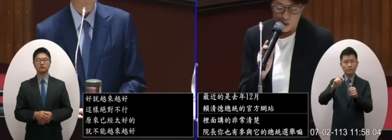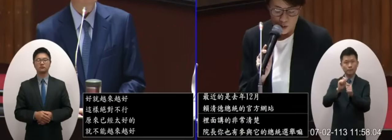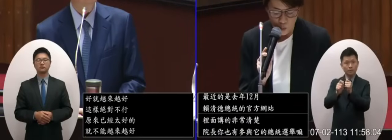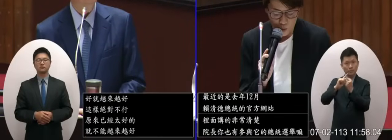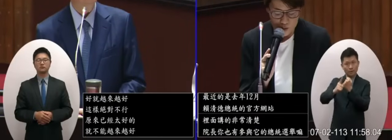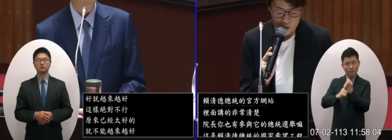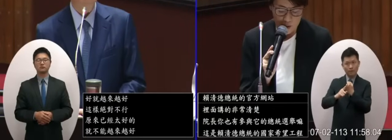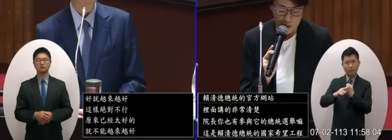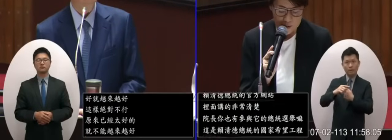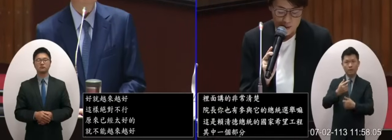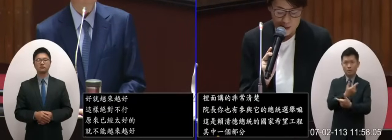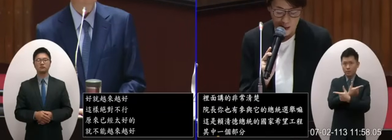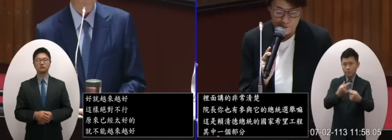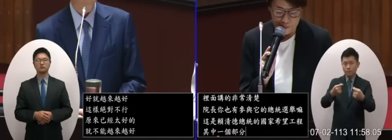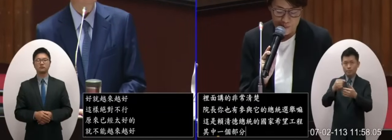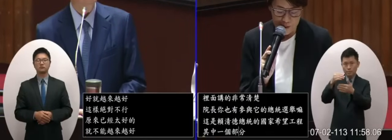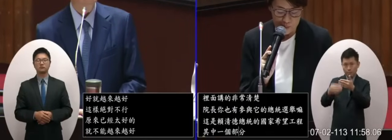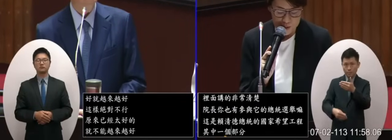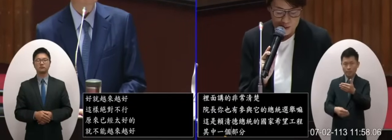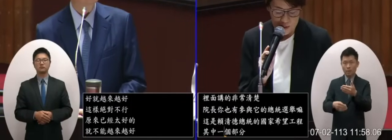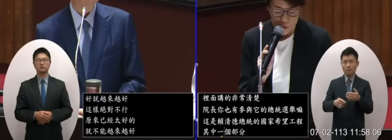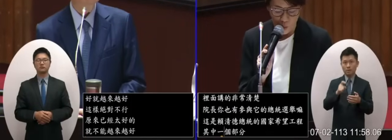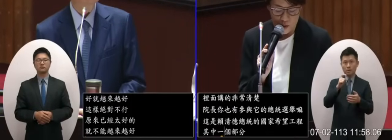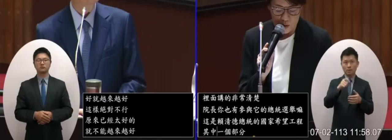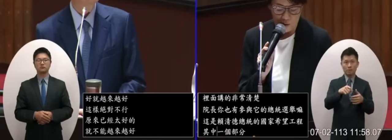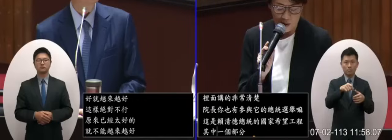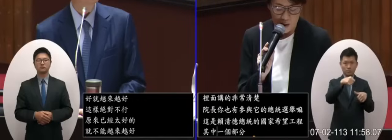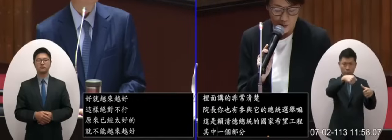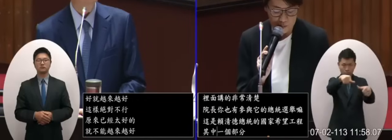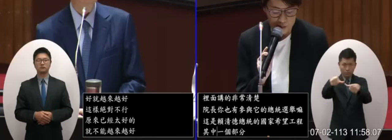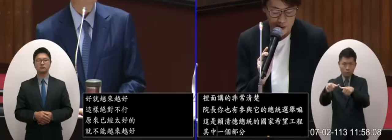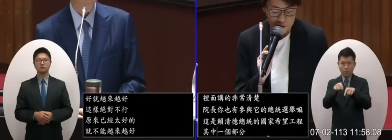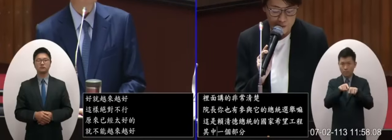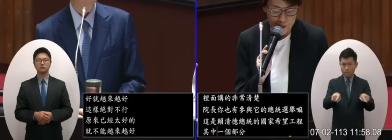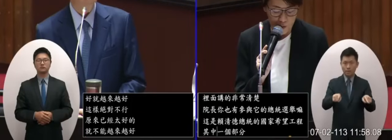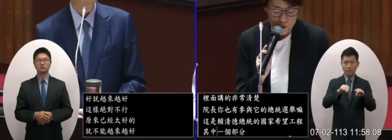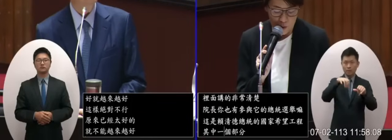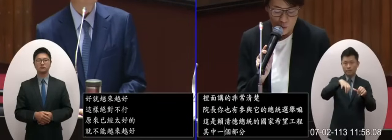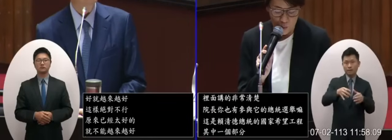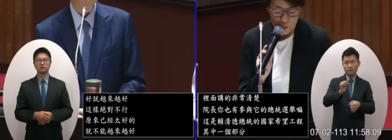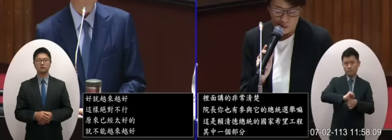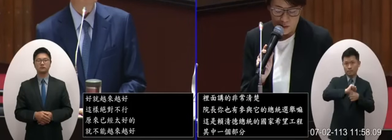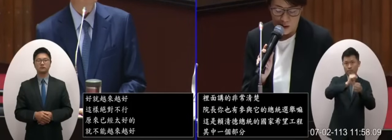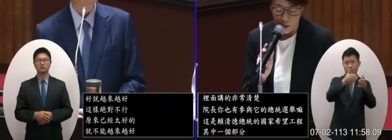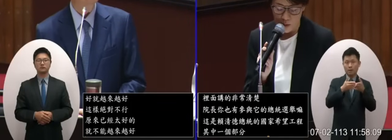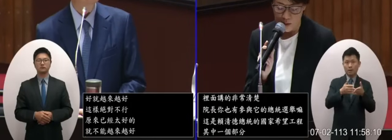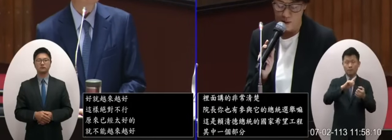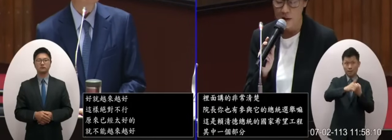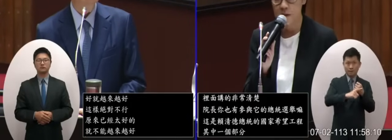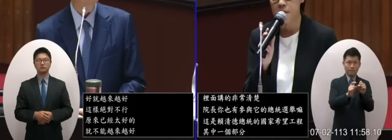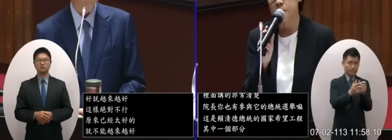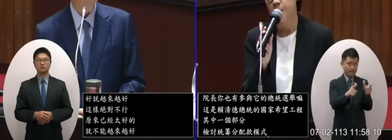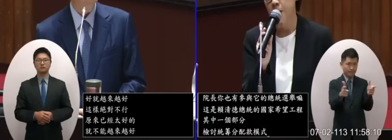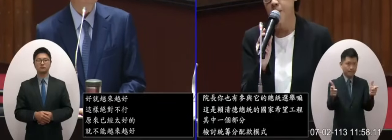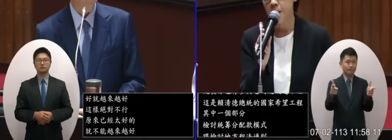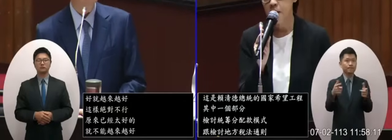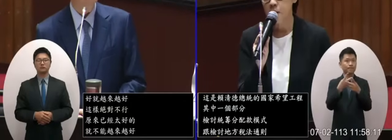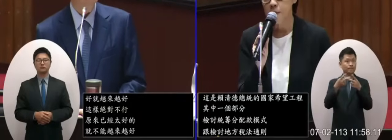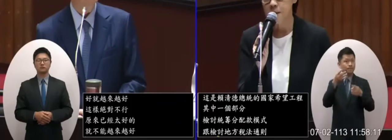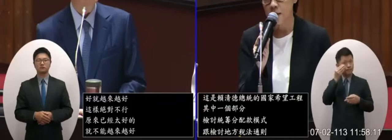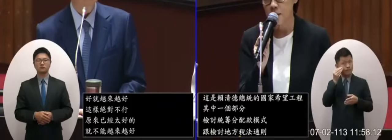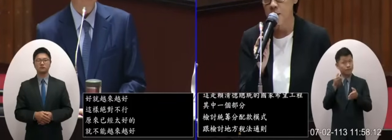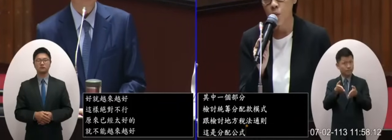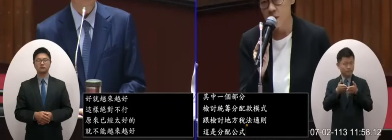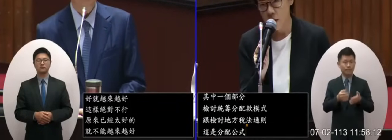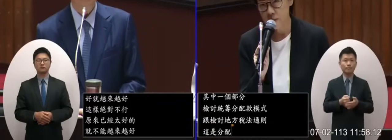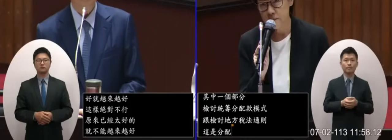这个是落实增加分配公平性跟充实地方财源，分配公式要多元客观的地方特色指标，跟